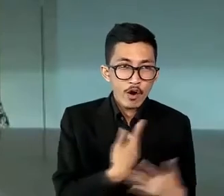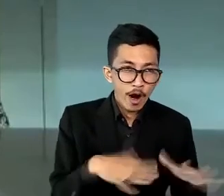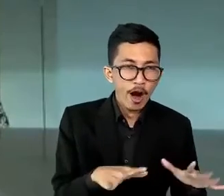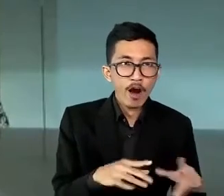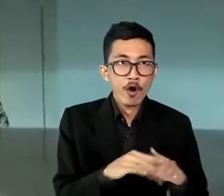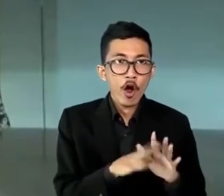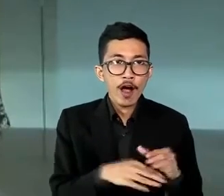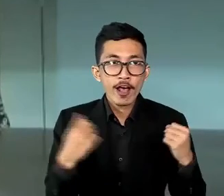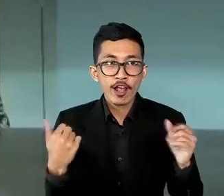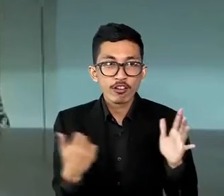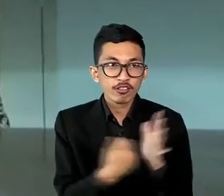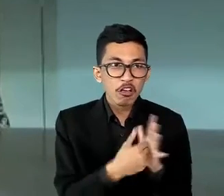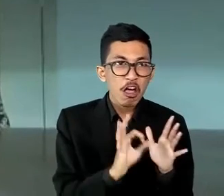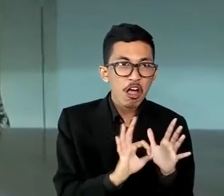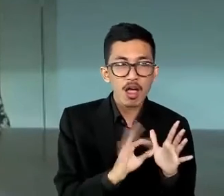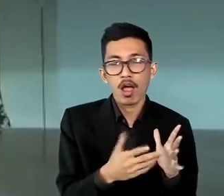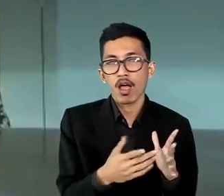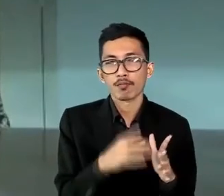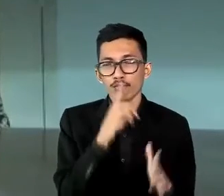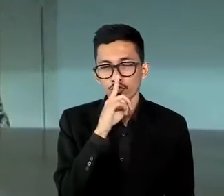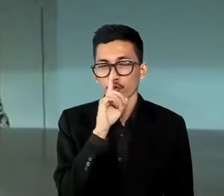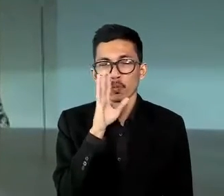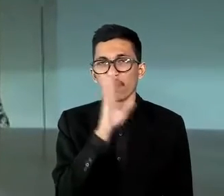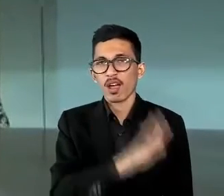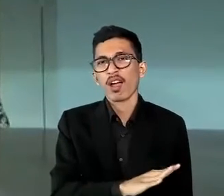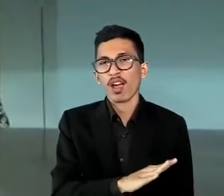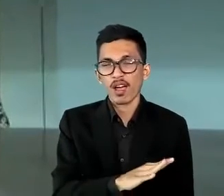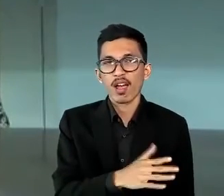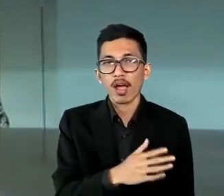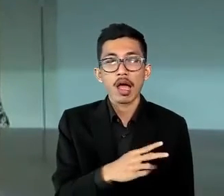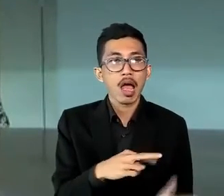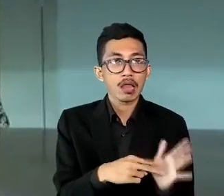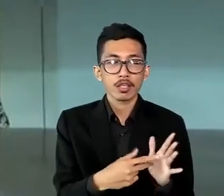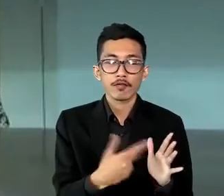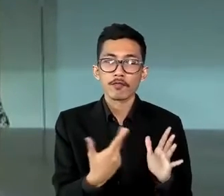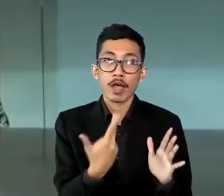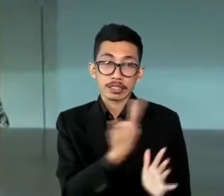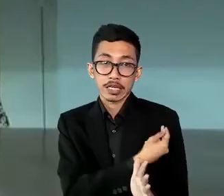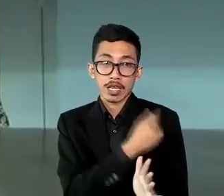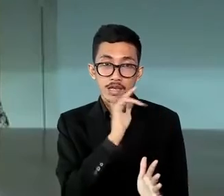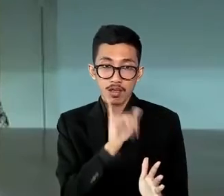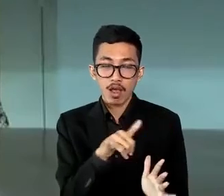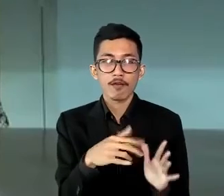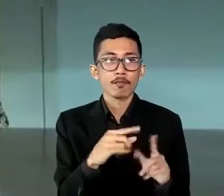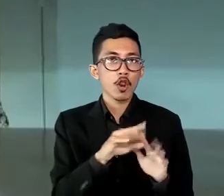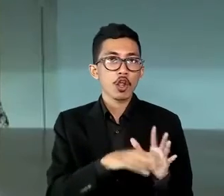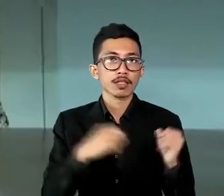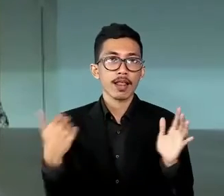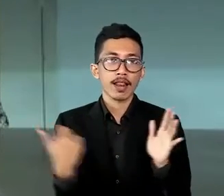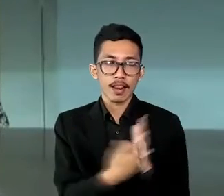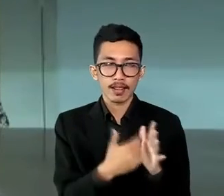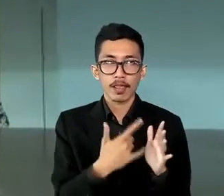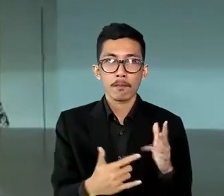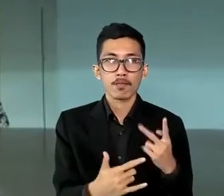ya nanti tidak berguna juga. Pasti juga akan terjangkit dan kemudian juga akan sakit lagi. Makanya dua hal ini untuk kita ya